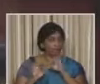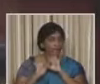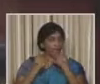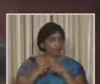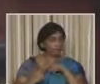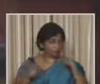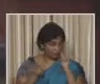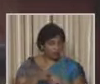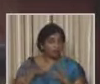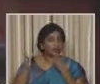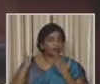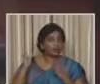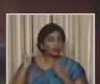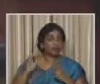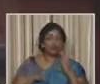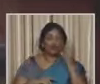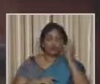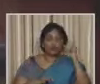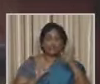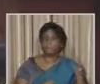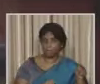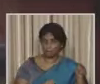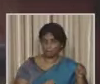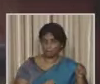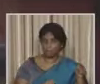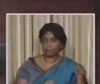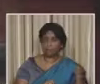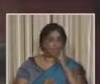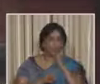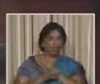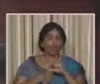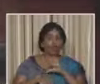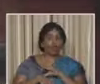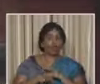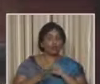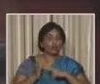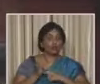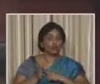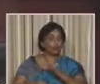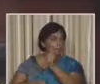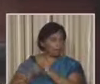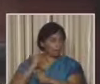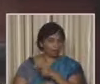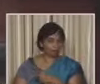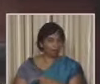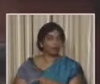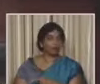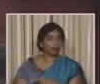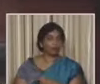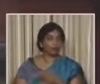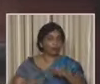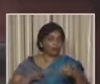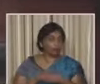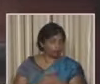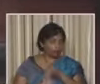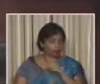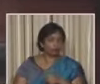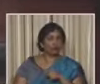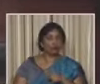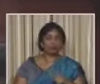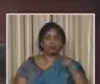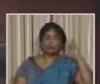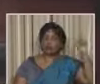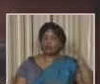பகைமை இருக்கின்றதா? ஆஸ்திரேலியாவின் ABC ஊடகத்துறை அம்மாந்தோட்டை வைத்தியசாலை உபகரணங்களை கொள்வனவு செய்யும் போது